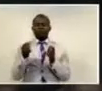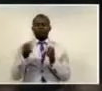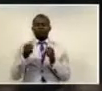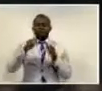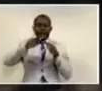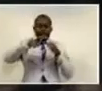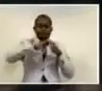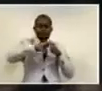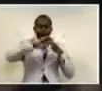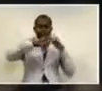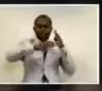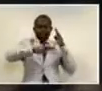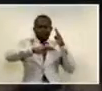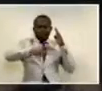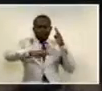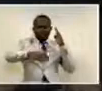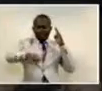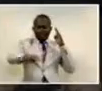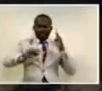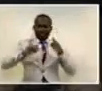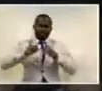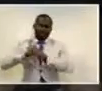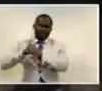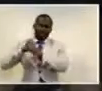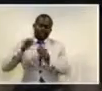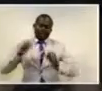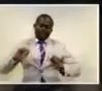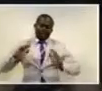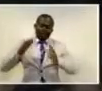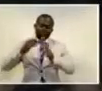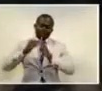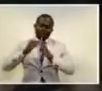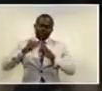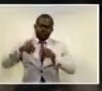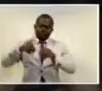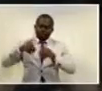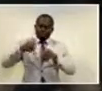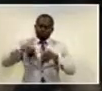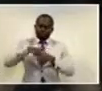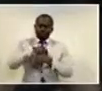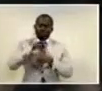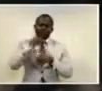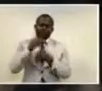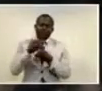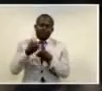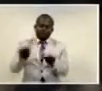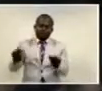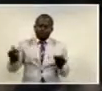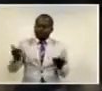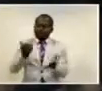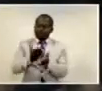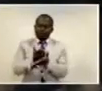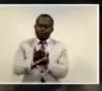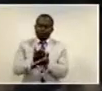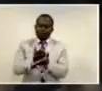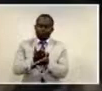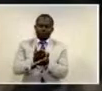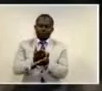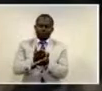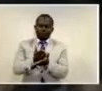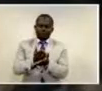amaterasi mukarenda imisozi n'ubutaka bwacu ukareka kwangirika